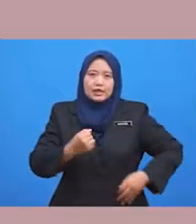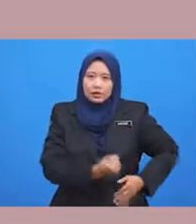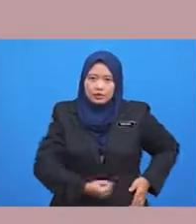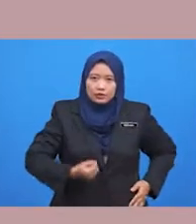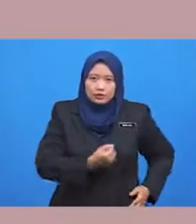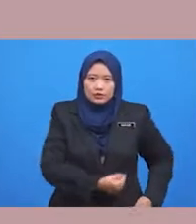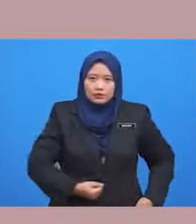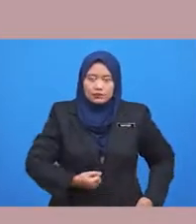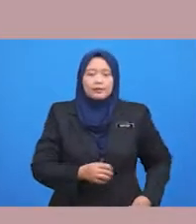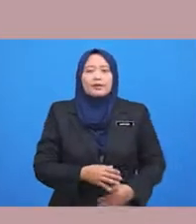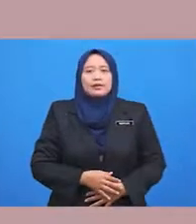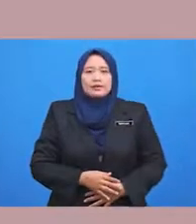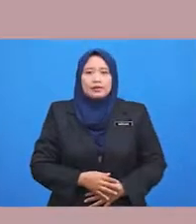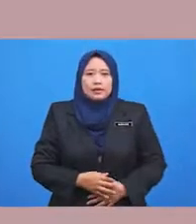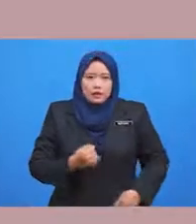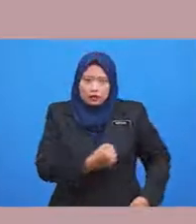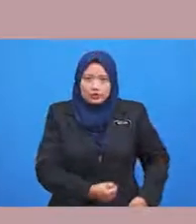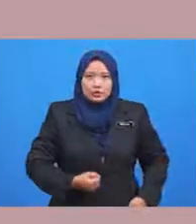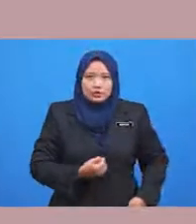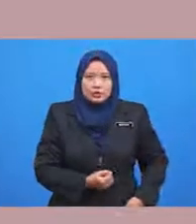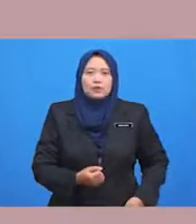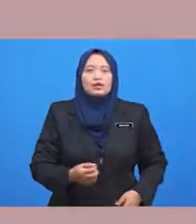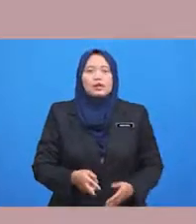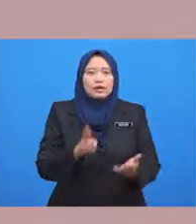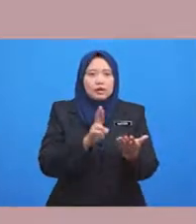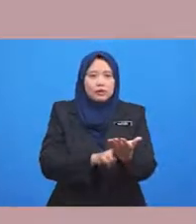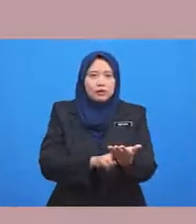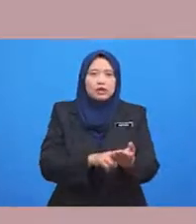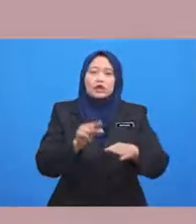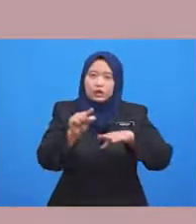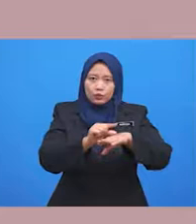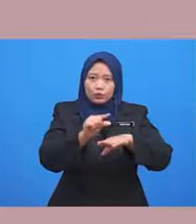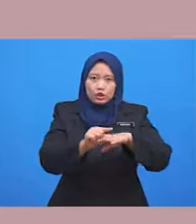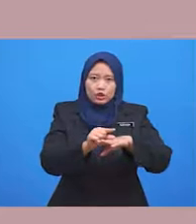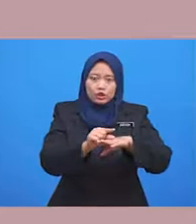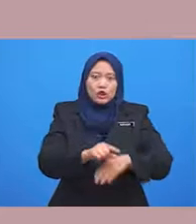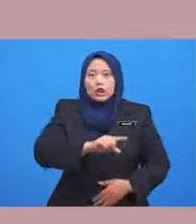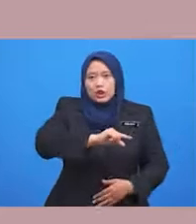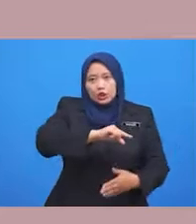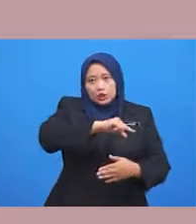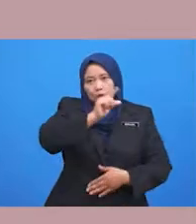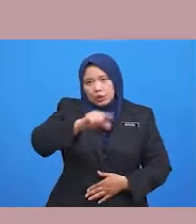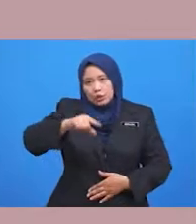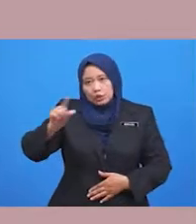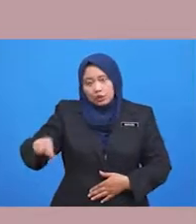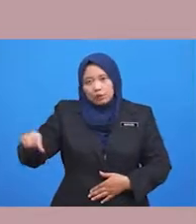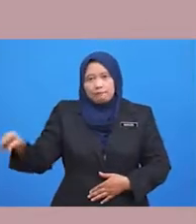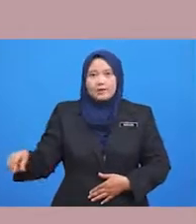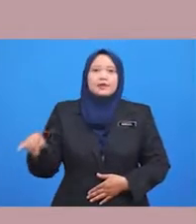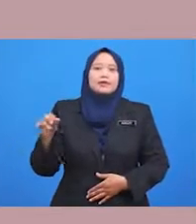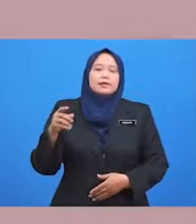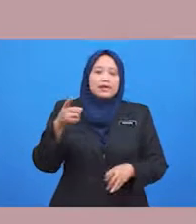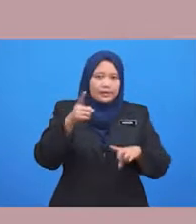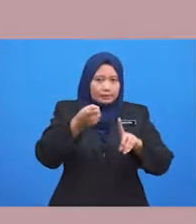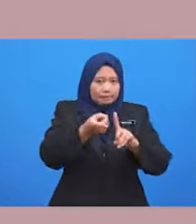Ultrasound ialah salah satu rawatan yang menggunakan gelombang yang terhasil daripada getaran.